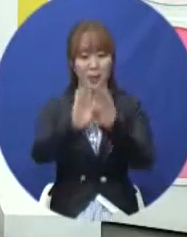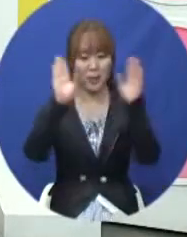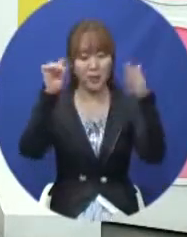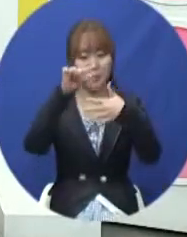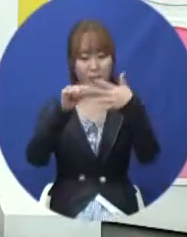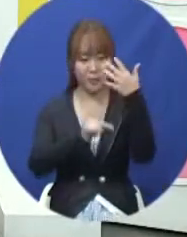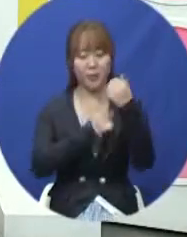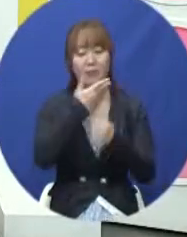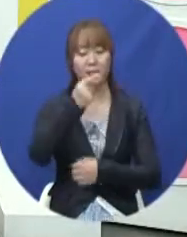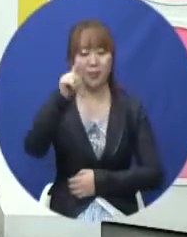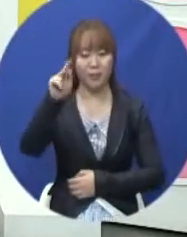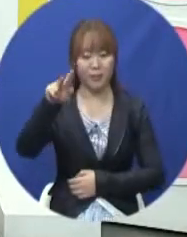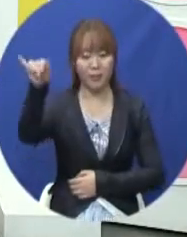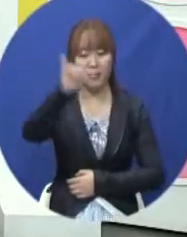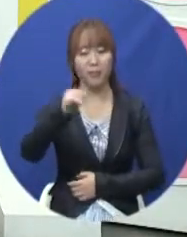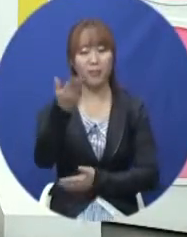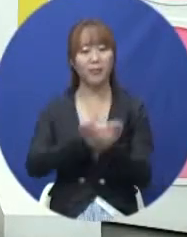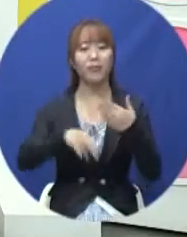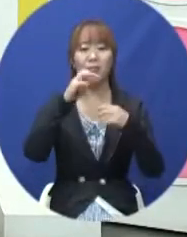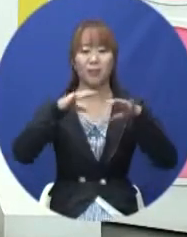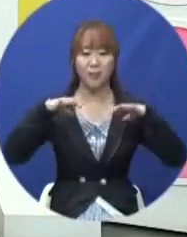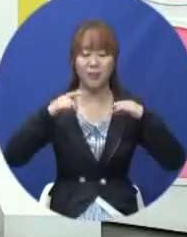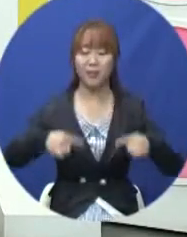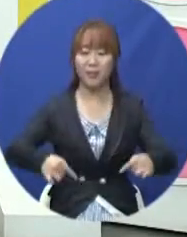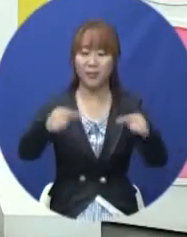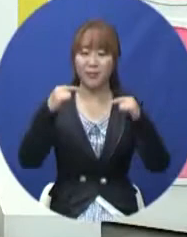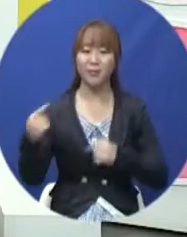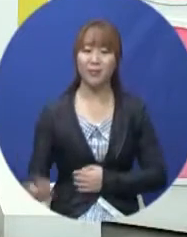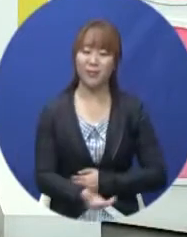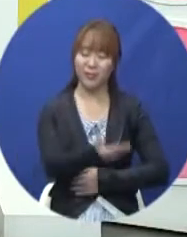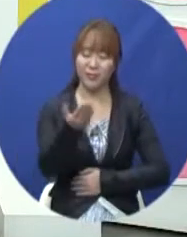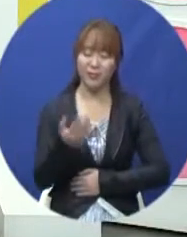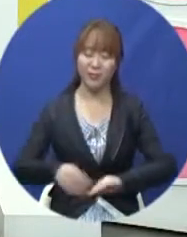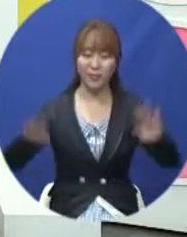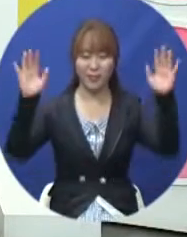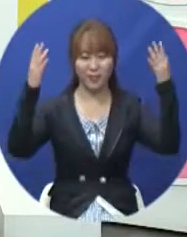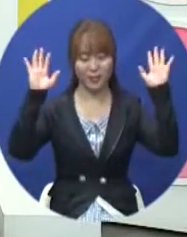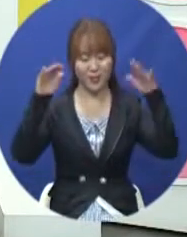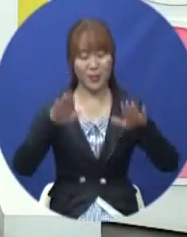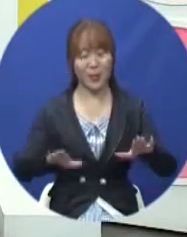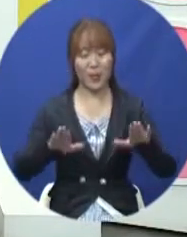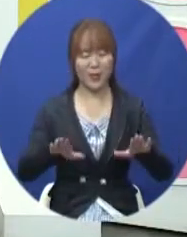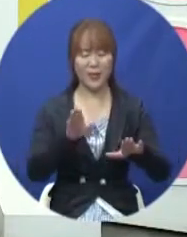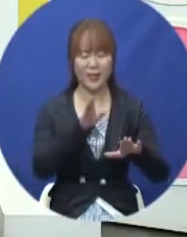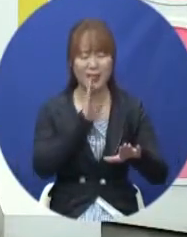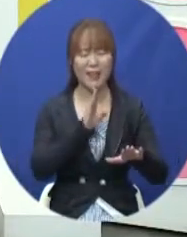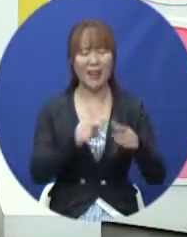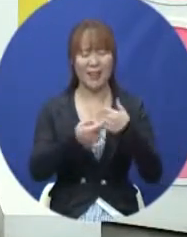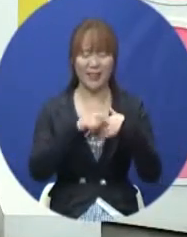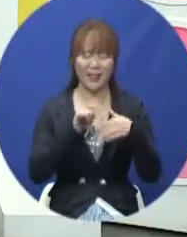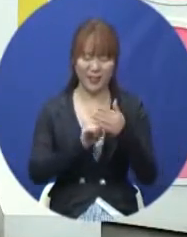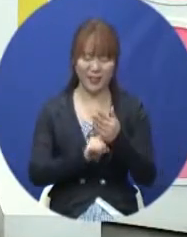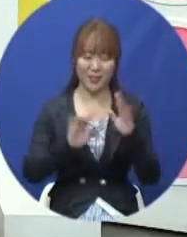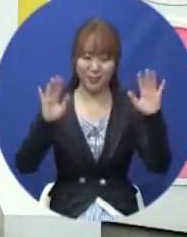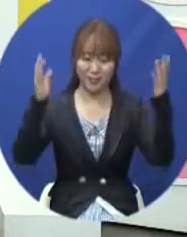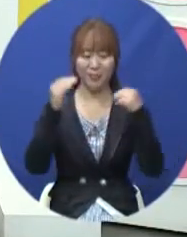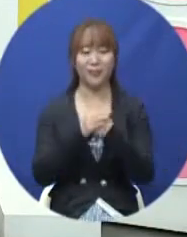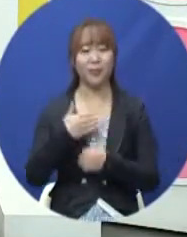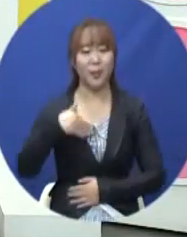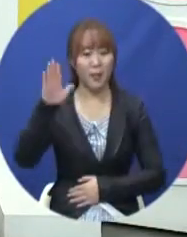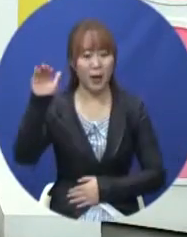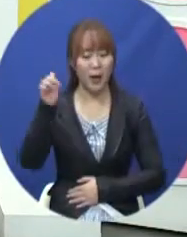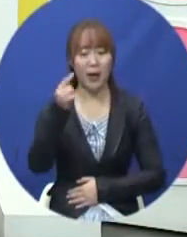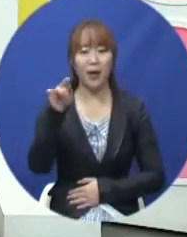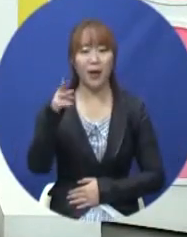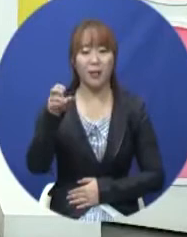미래를 여는 방송 복지TV 생방송 전국 나눔 노래자랑에 오신 여러분 오늘도 진심으로 환영합니다. 저는